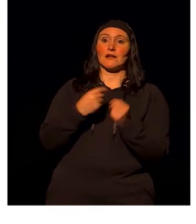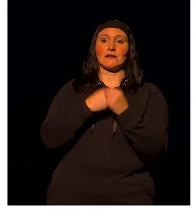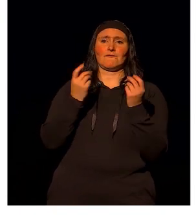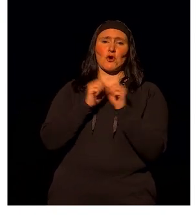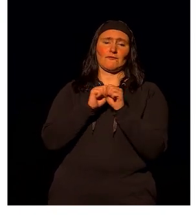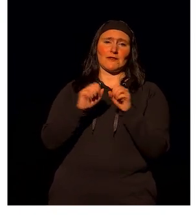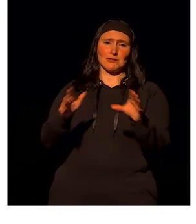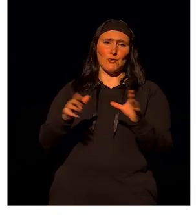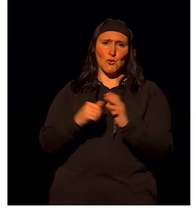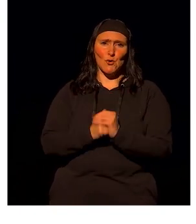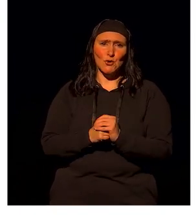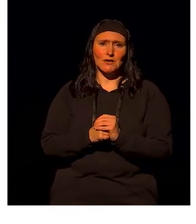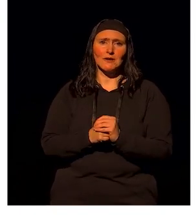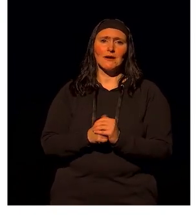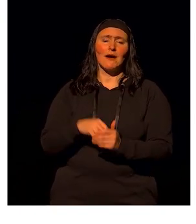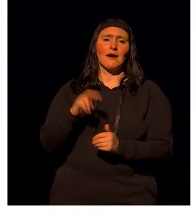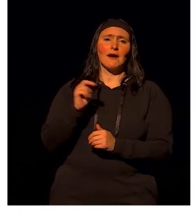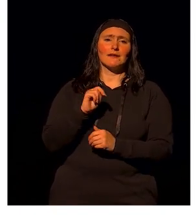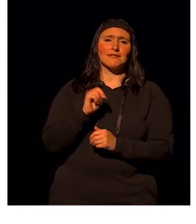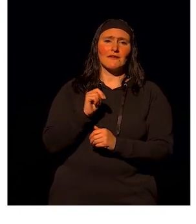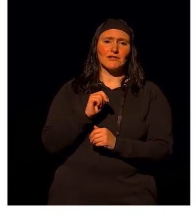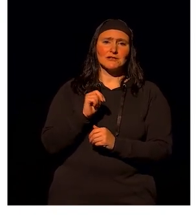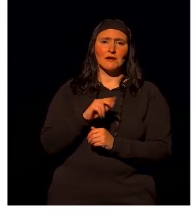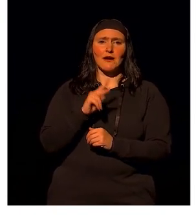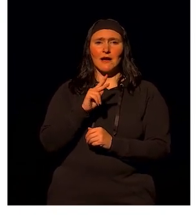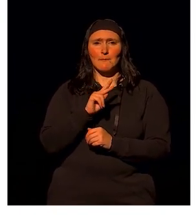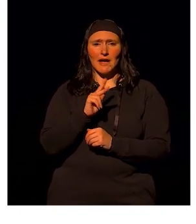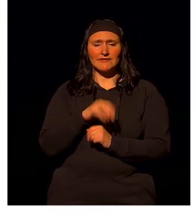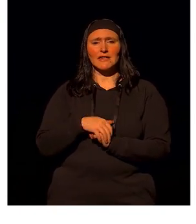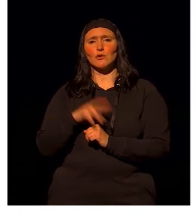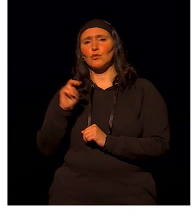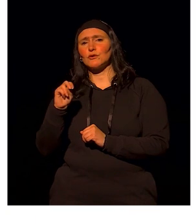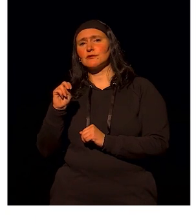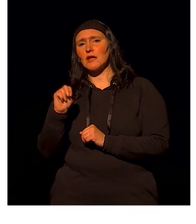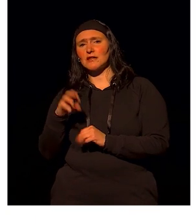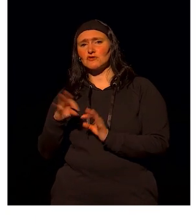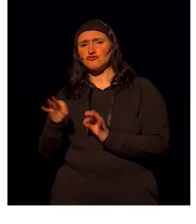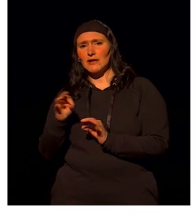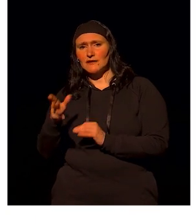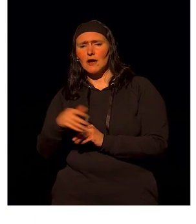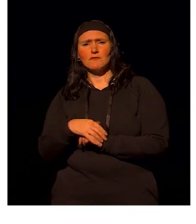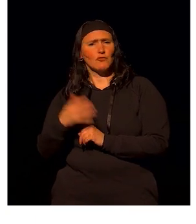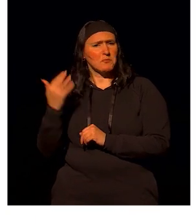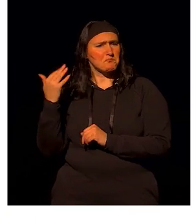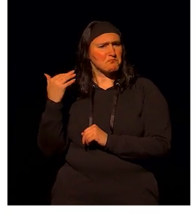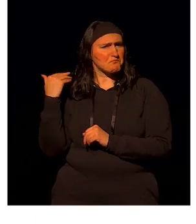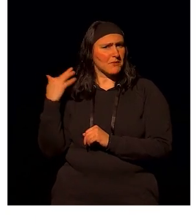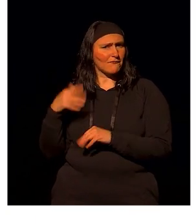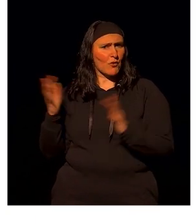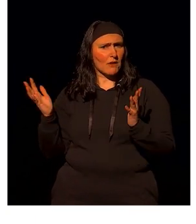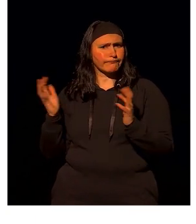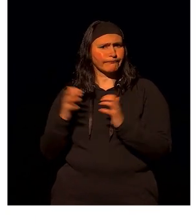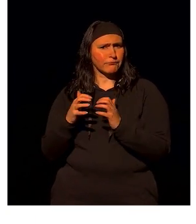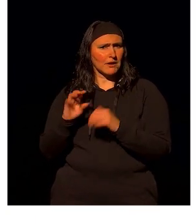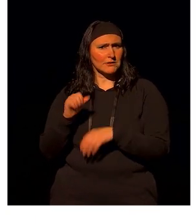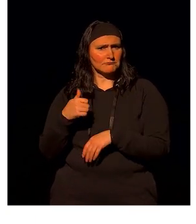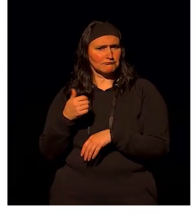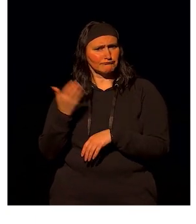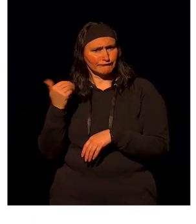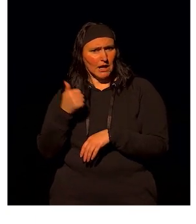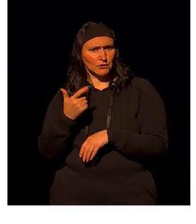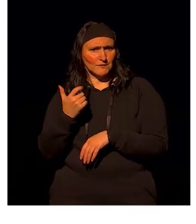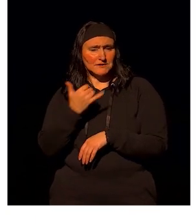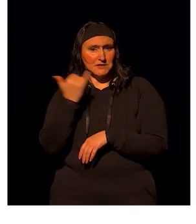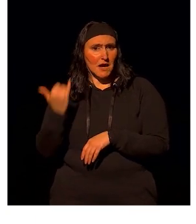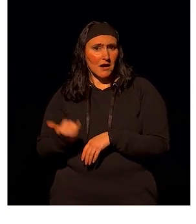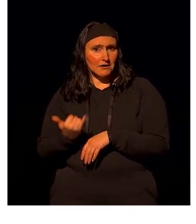zwischen Navid Kamani und Nathan Schneider von vor 21 Jahren, wenn ich das richtig gesehen habe. Vor 21 Jahren